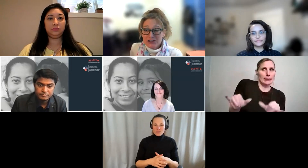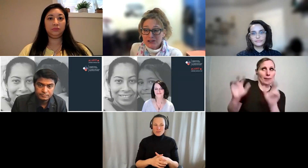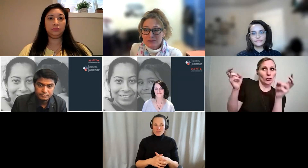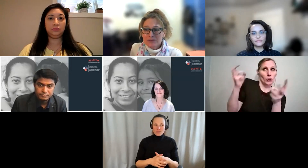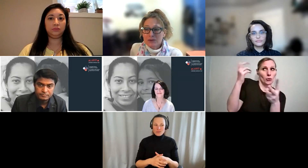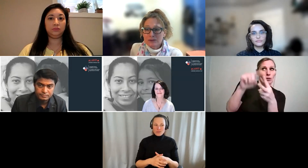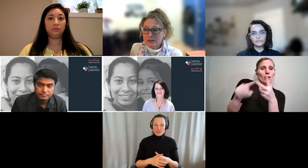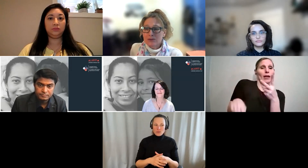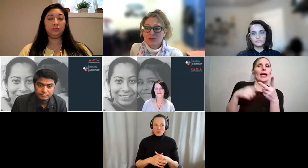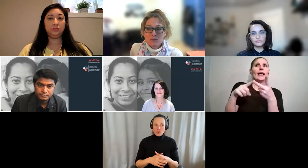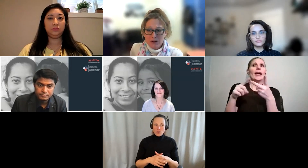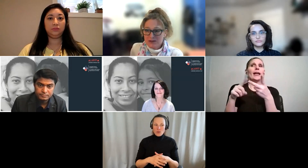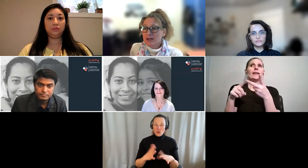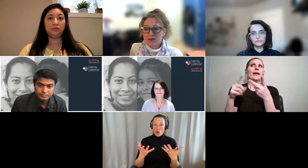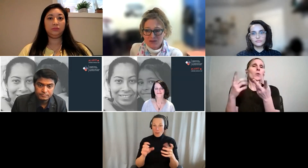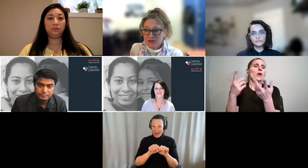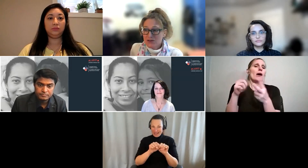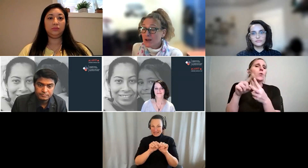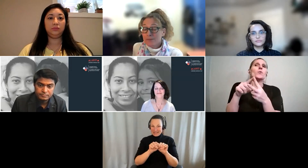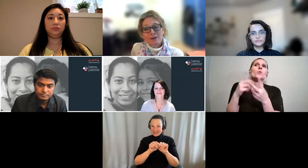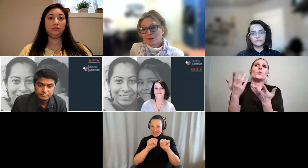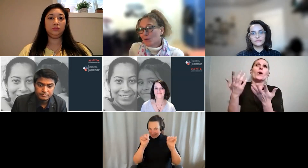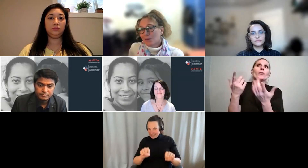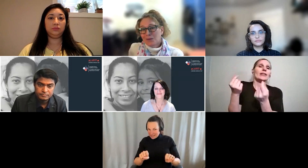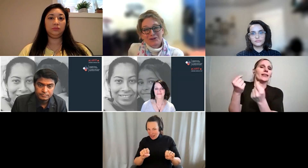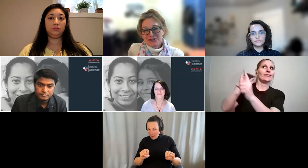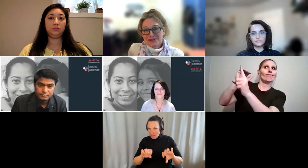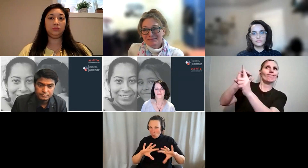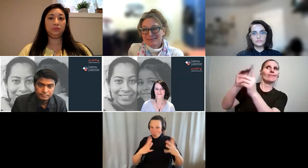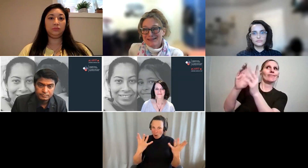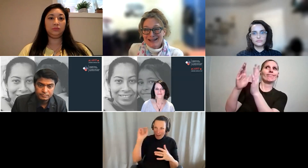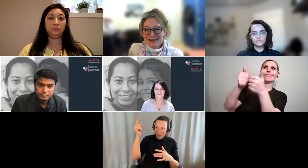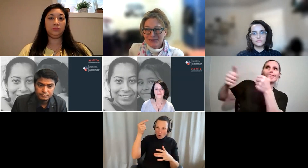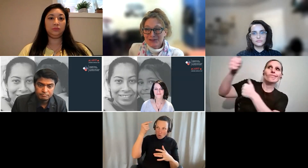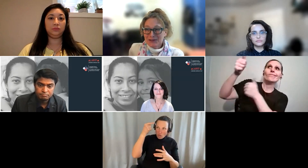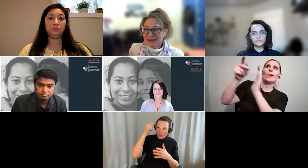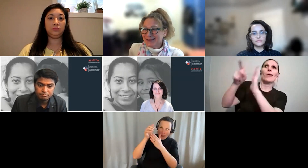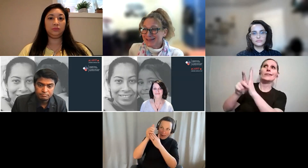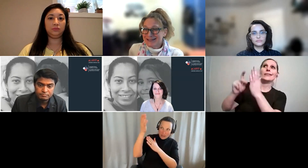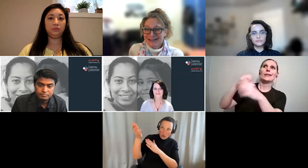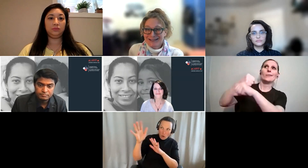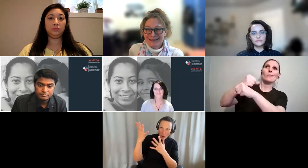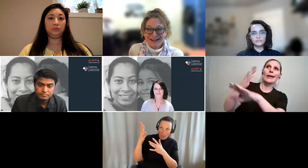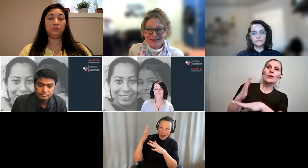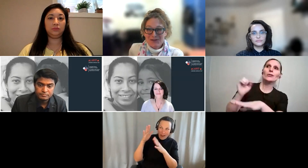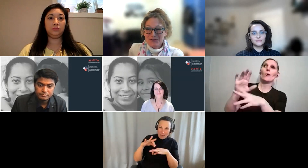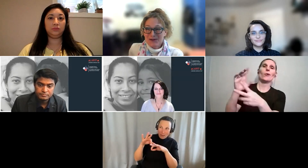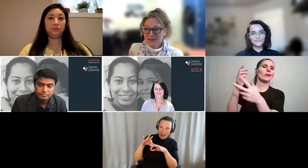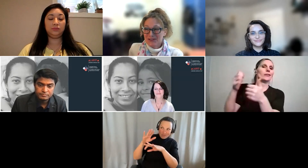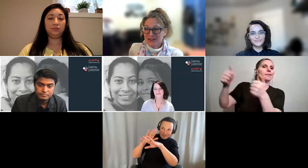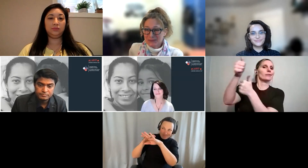mais quels appels aux actions, aux leaders, aux créateurs des politiques? Prenez le micro simplement